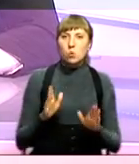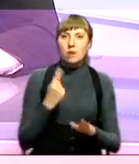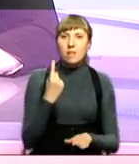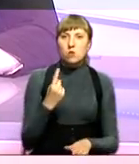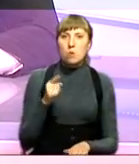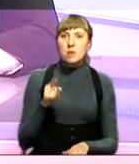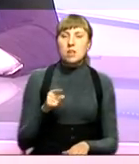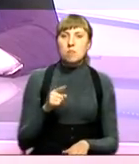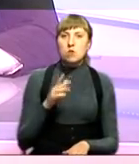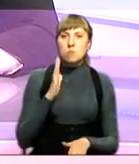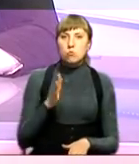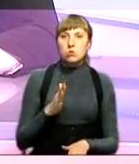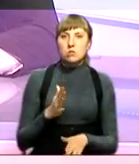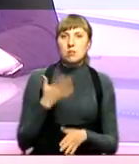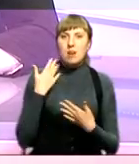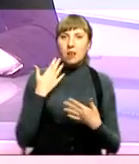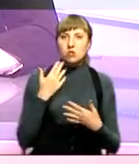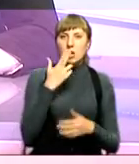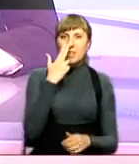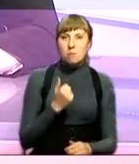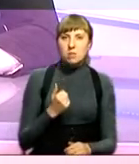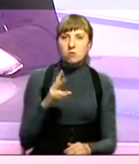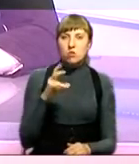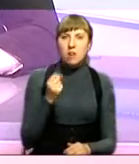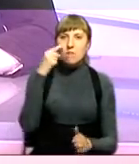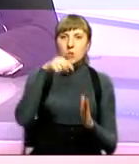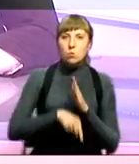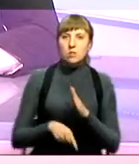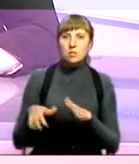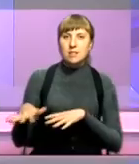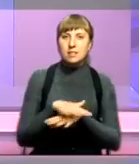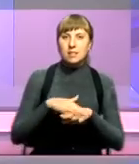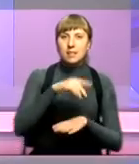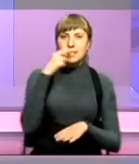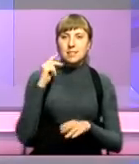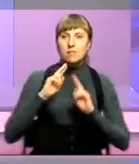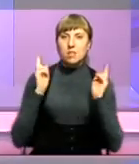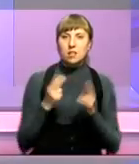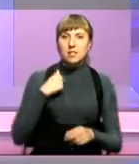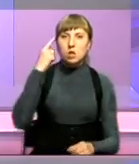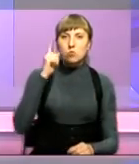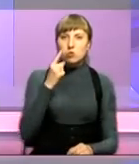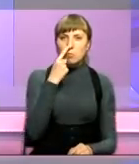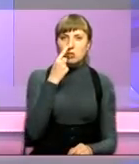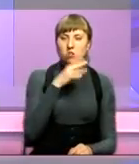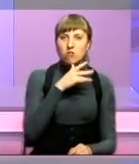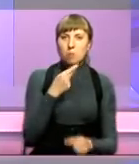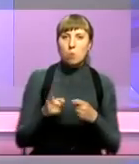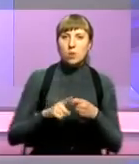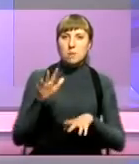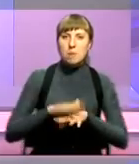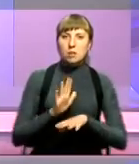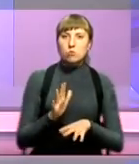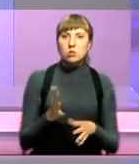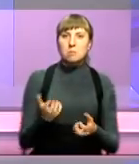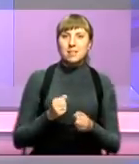будет гораздо легче адаптироваться на внутренний рынок Российской Федерации. Я думаю, что в ближайшее время по этим банкам будет принято